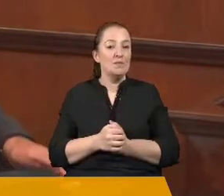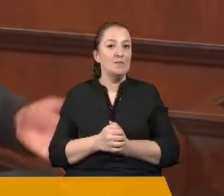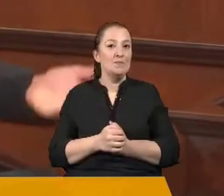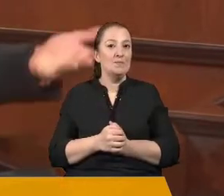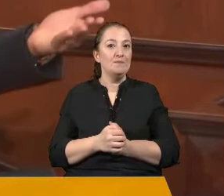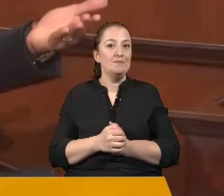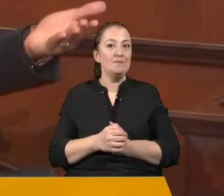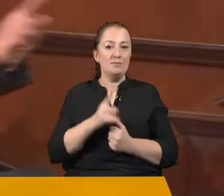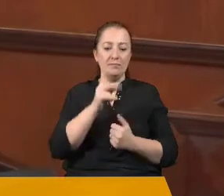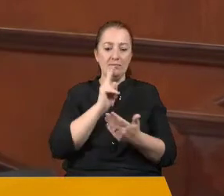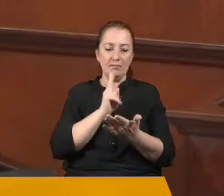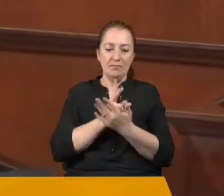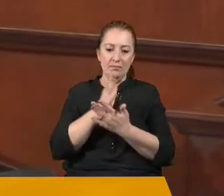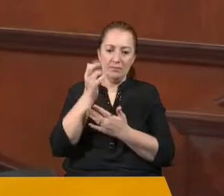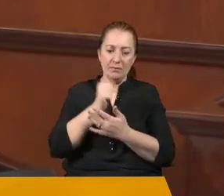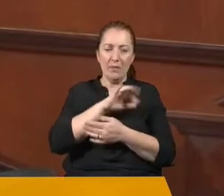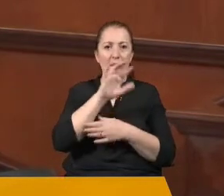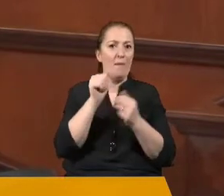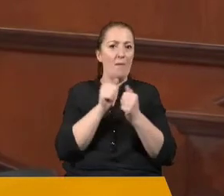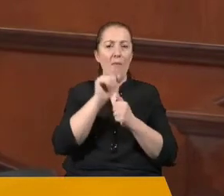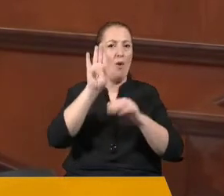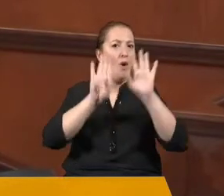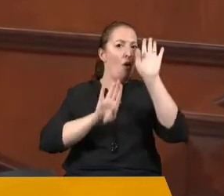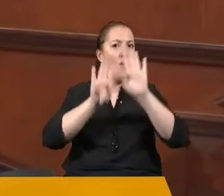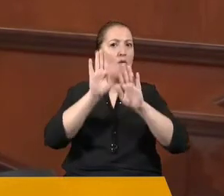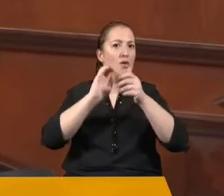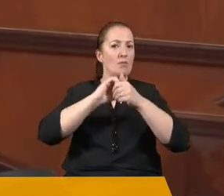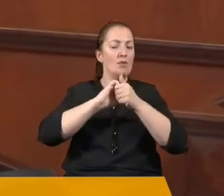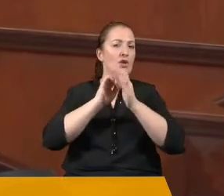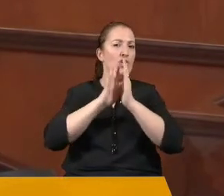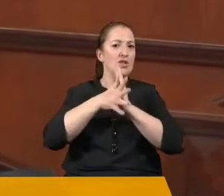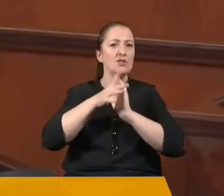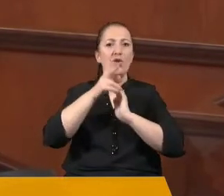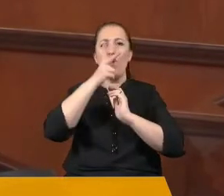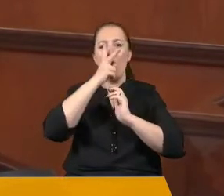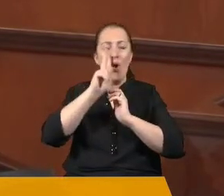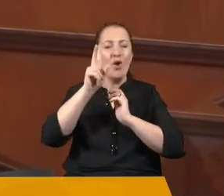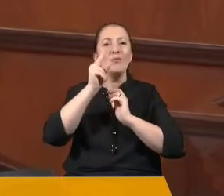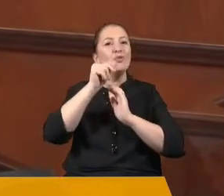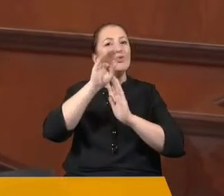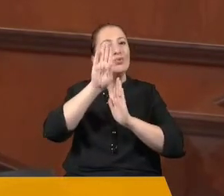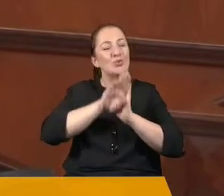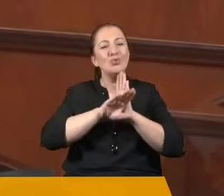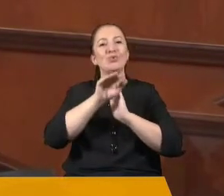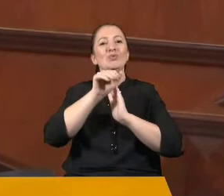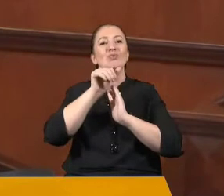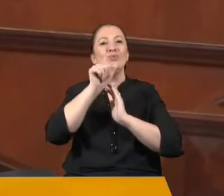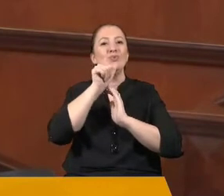Bir karar alalım hep beraber oy birliğiyle geçsin. Köylü de ucuz suyunu geriye alsın.